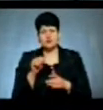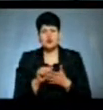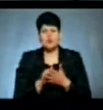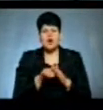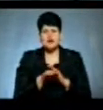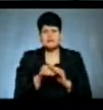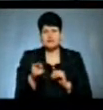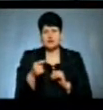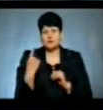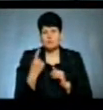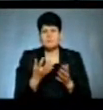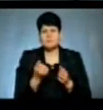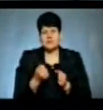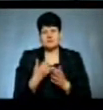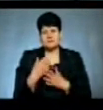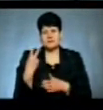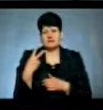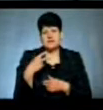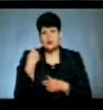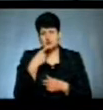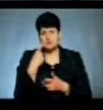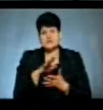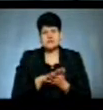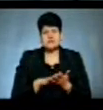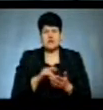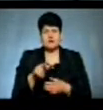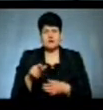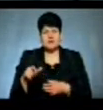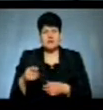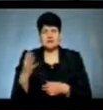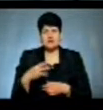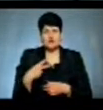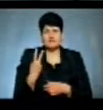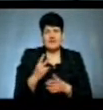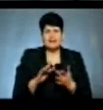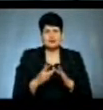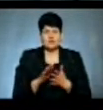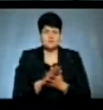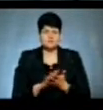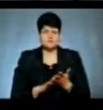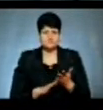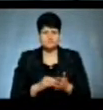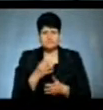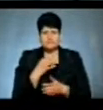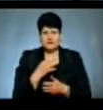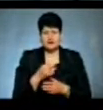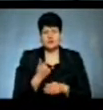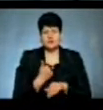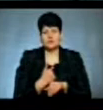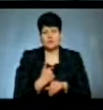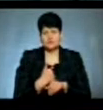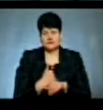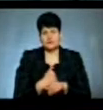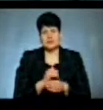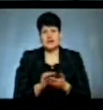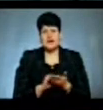Тернопільської області прийняли понад 20 особистих заяв громадян та 42 електронних, повідомила провідний архівіст Марія Дацьків.